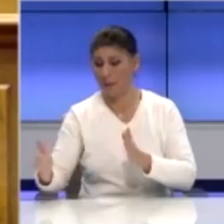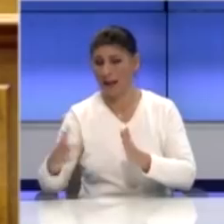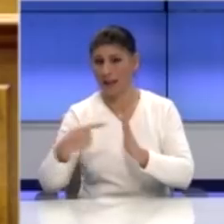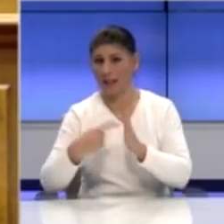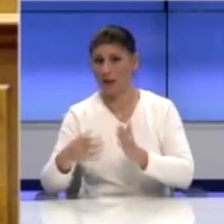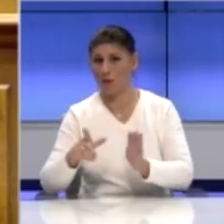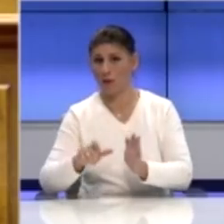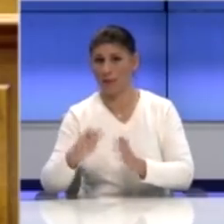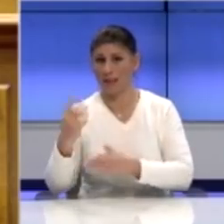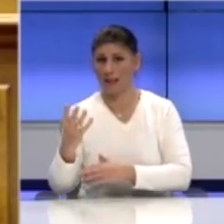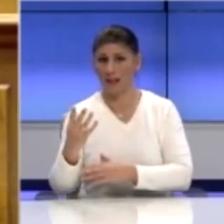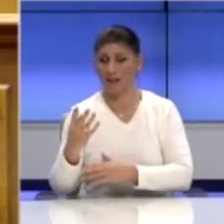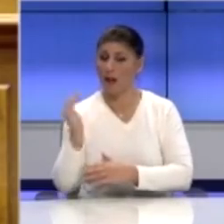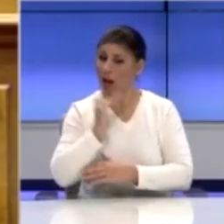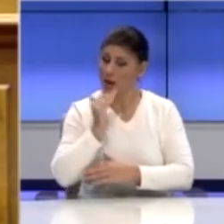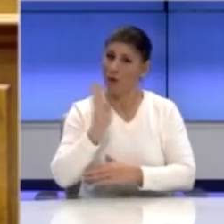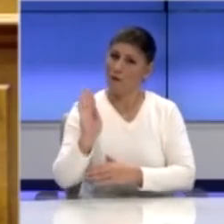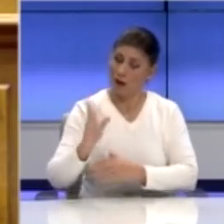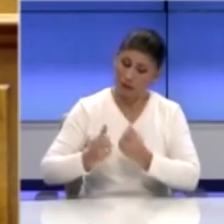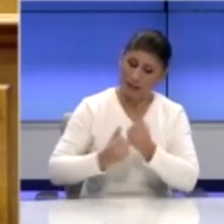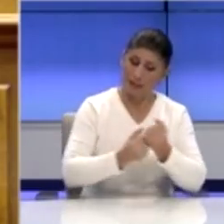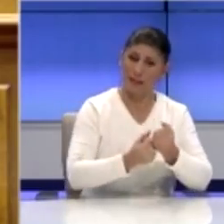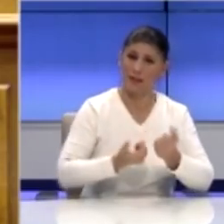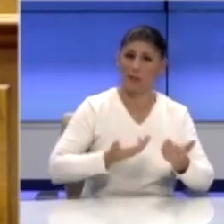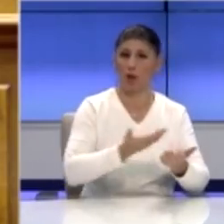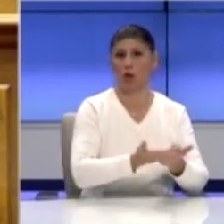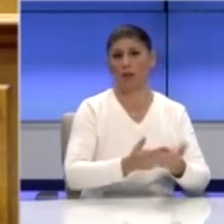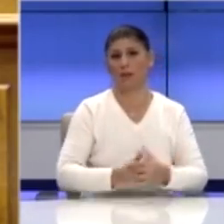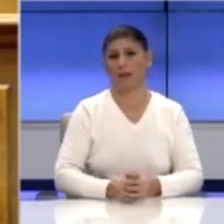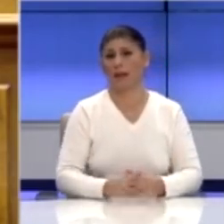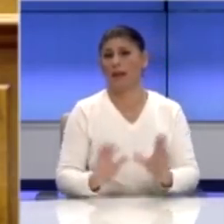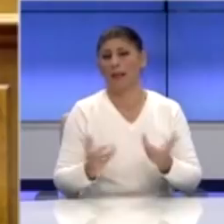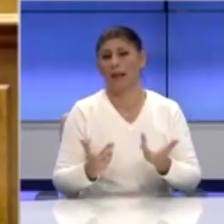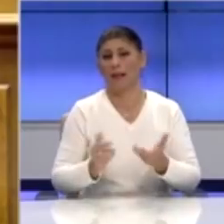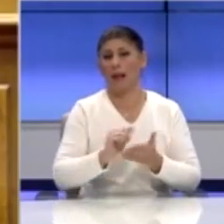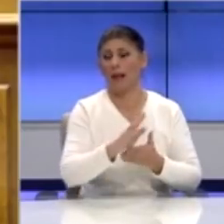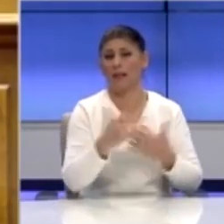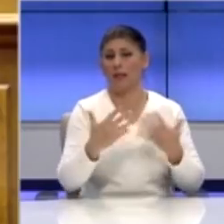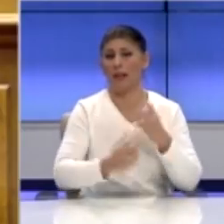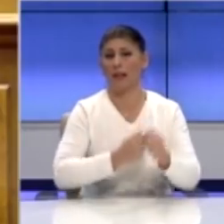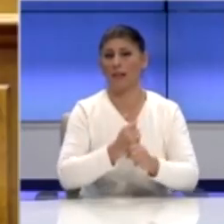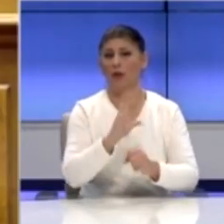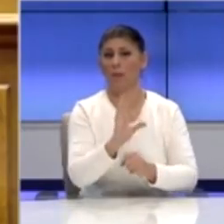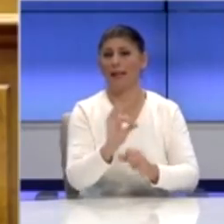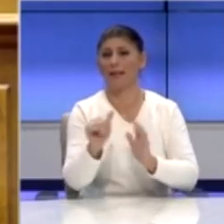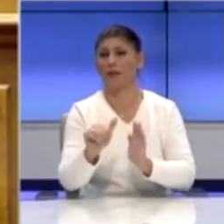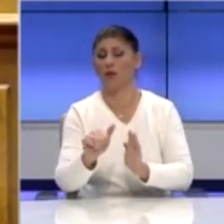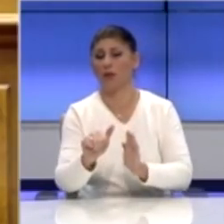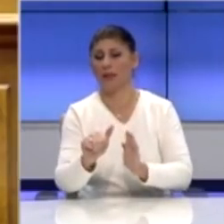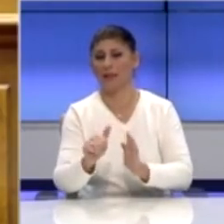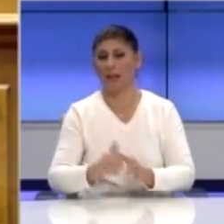Βελόπουλο που έσπευσε πρόθυμα να στηρίξει την πρότασή σας. Γιατί να παίξω οι δεκαετίες και του 50 και του